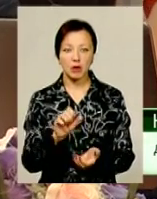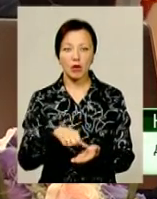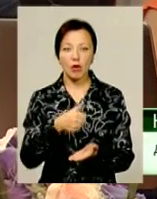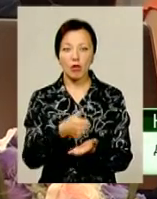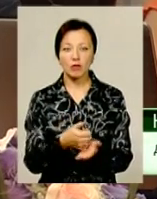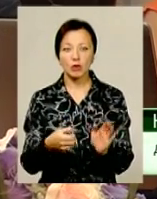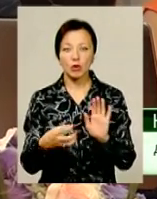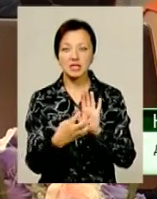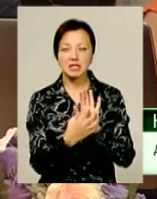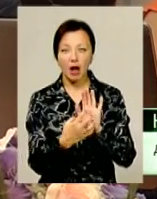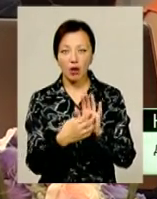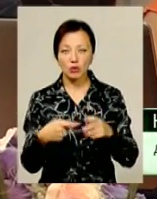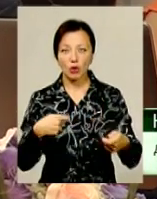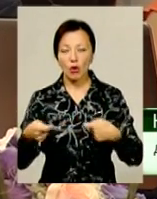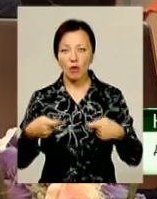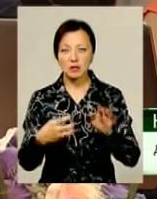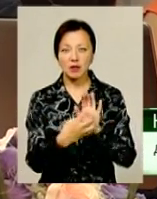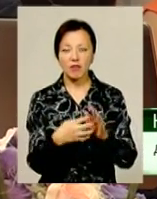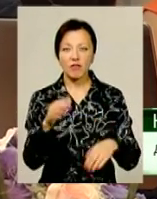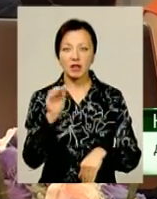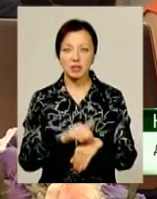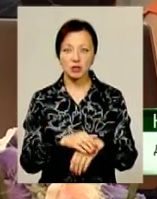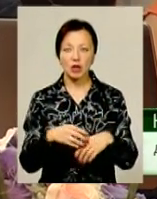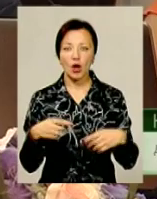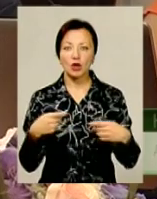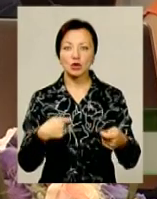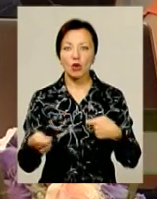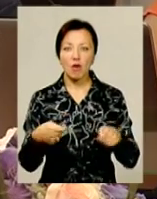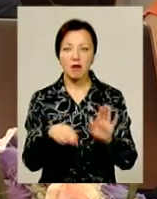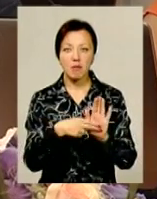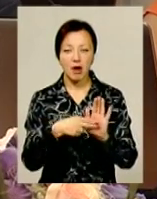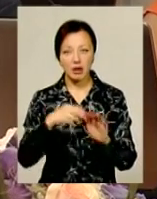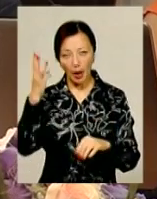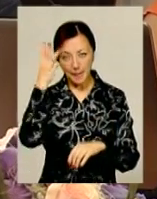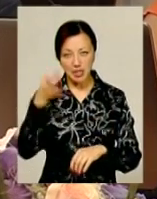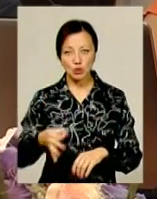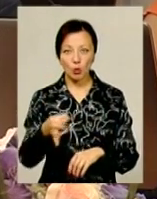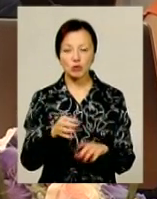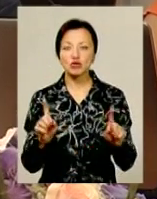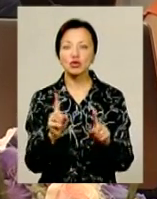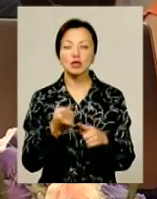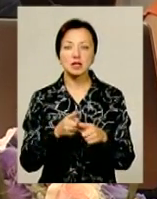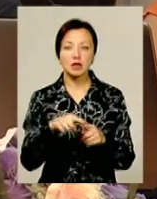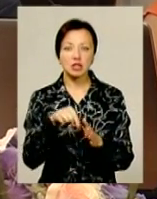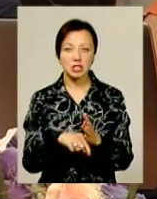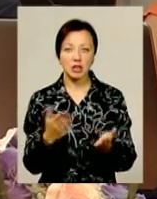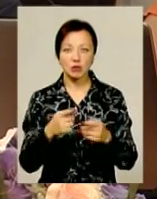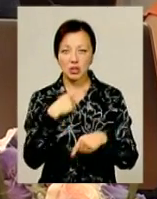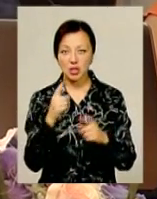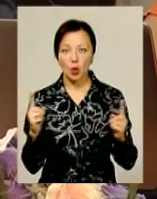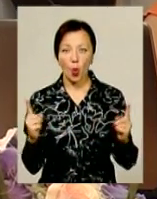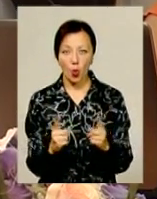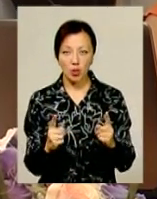головного знаку, торгового знаку, фактично торгової марки Хмельницької області. Що означає, якщо казати